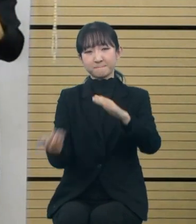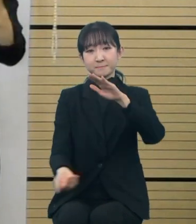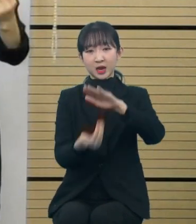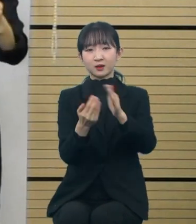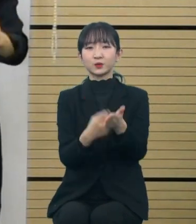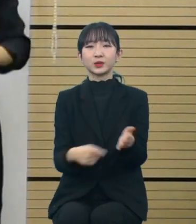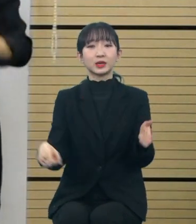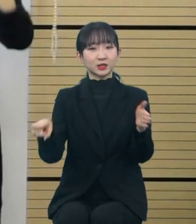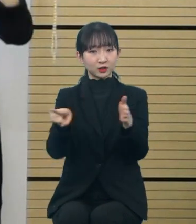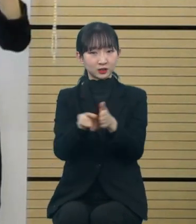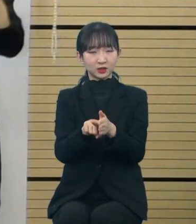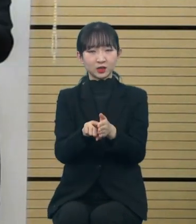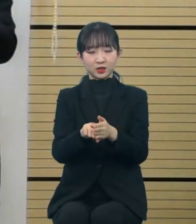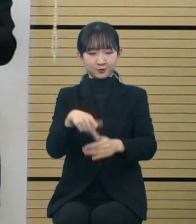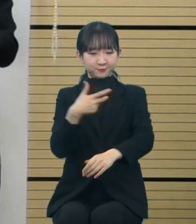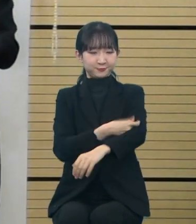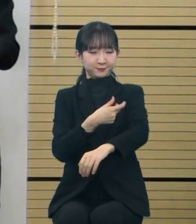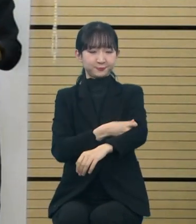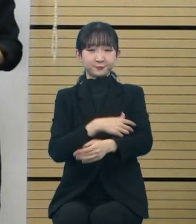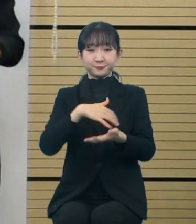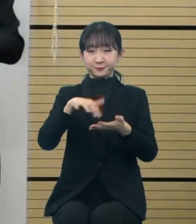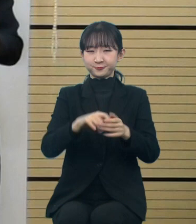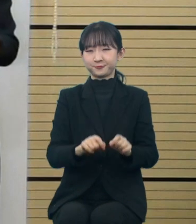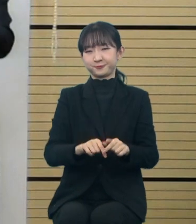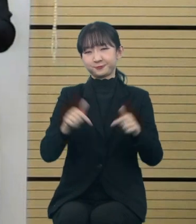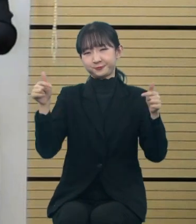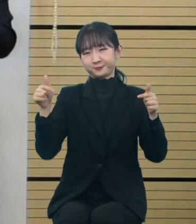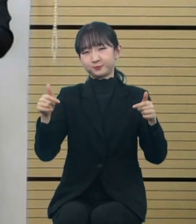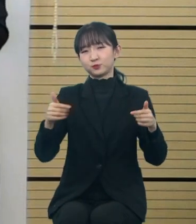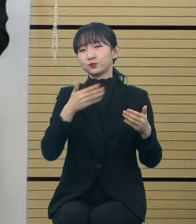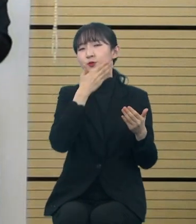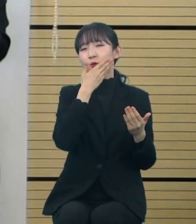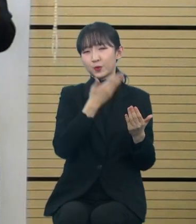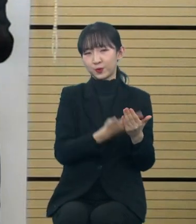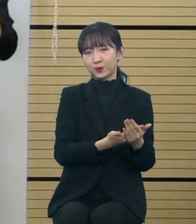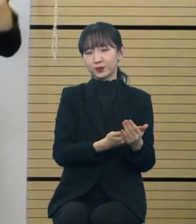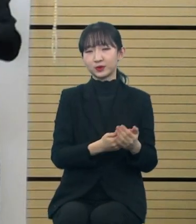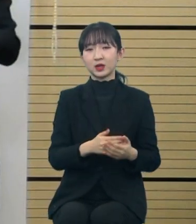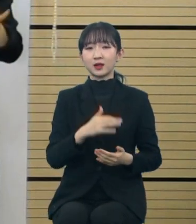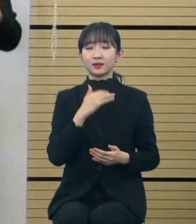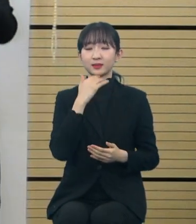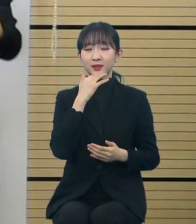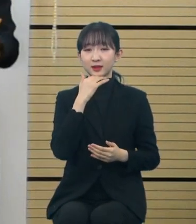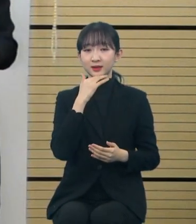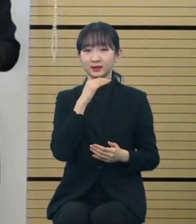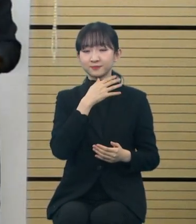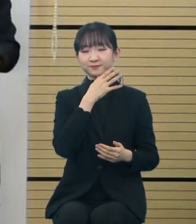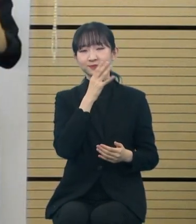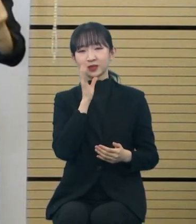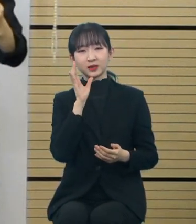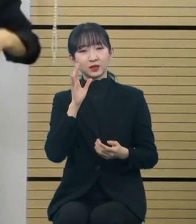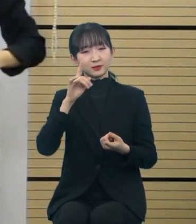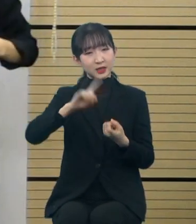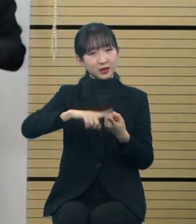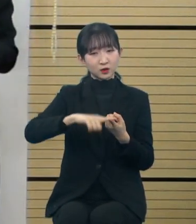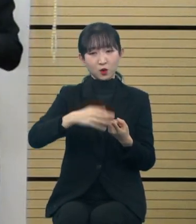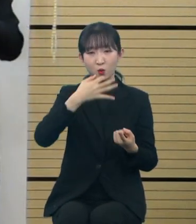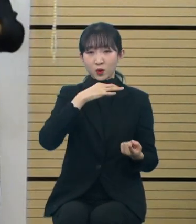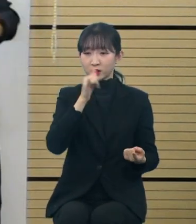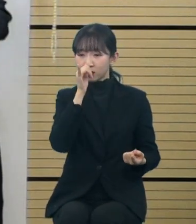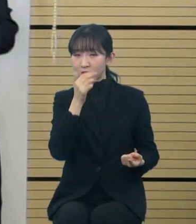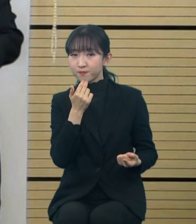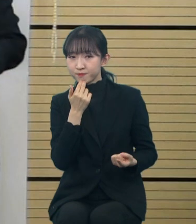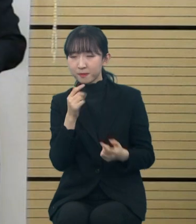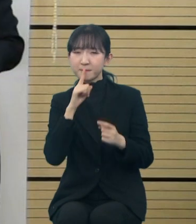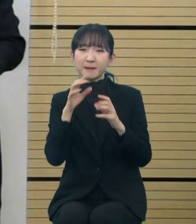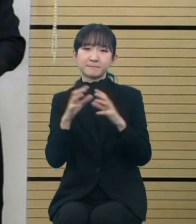위해서는 접종률을 높이는 것이 중요하다는 점에서 고령층에 대한 백신 효능 논란은 국민과